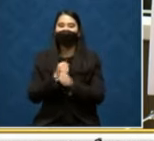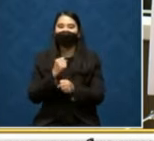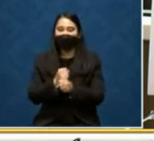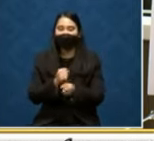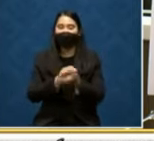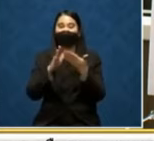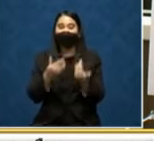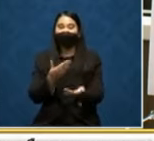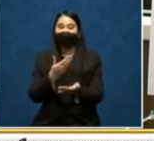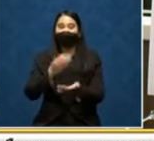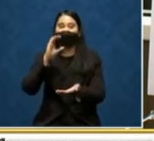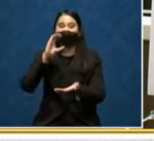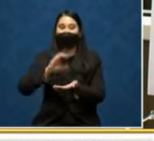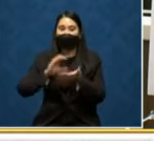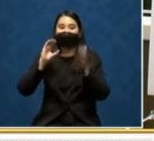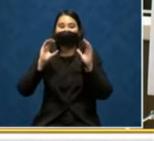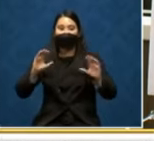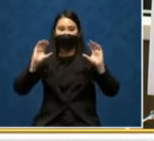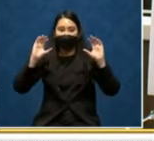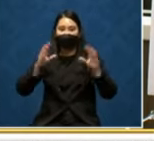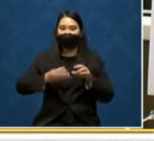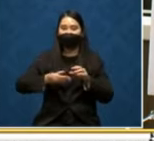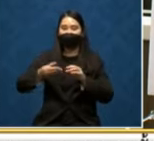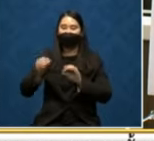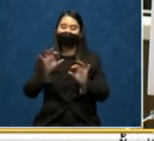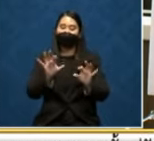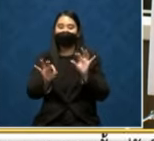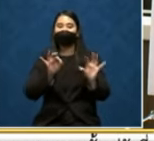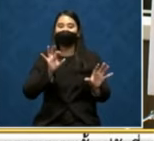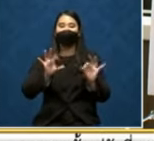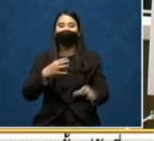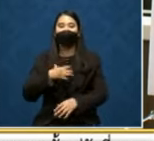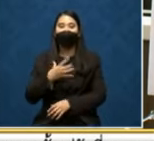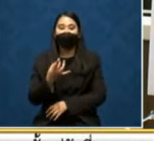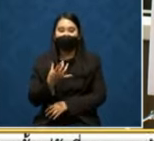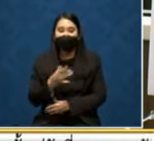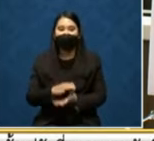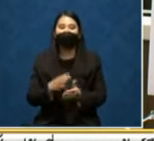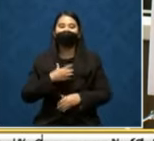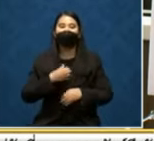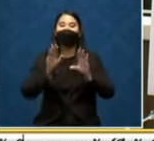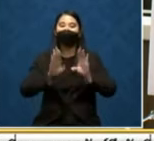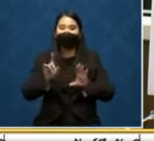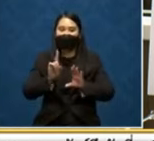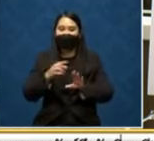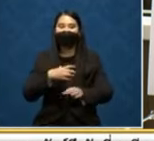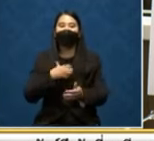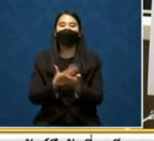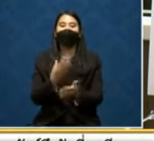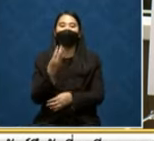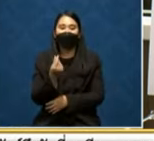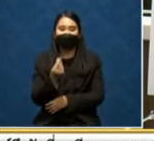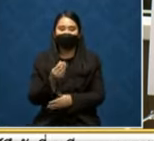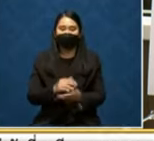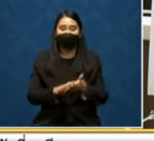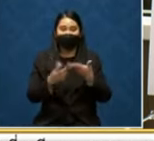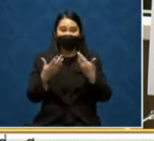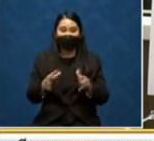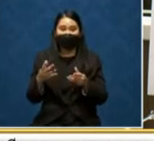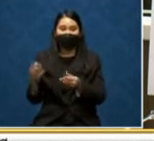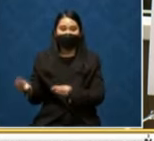งบประมาณแผ่นดินไปให้ผู้รับเหมาเลือกสรรว่าอยากได้อะไรบ้างอยากได้แบบไหนบ้างอยากได้งบประมาณเท่าไหร่แล้วก็